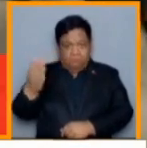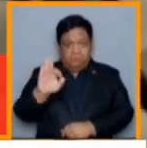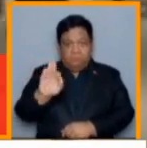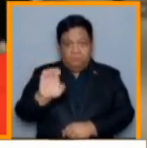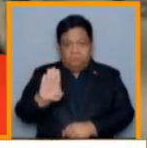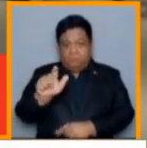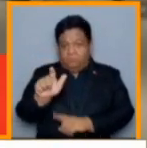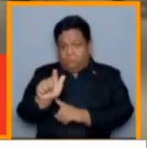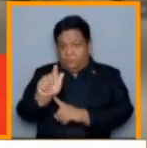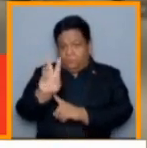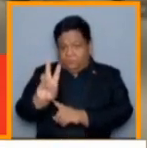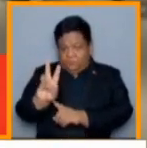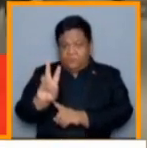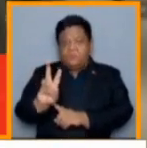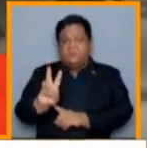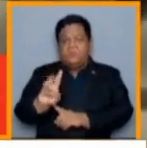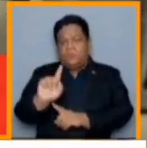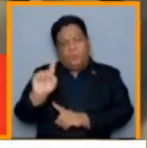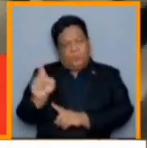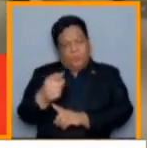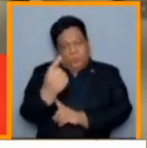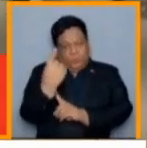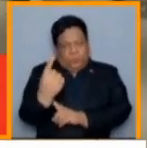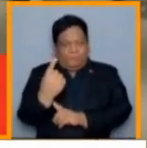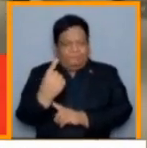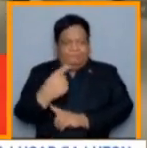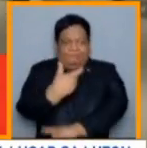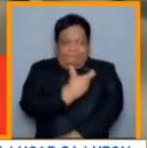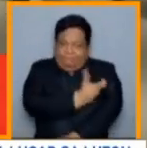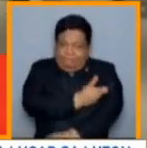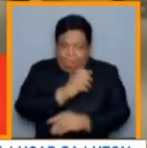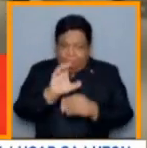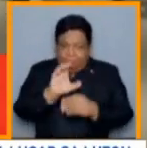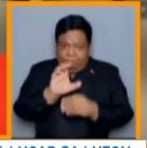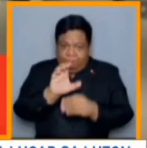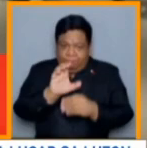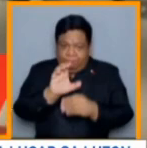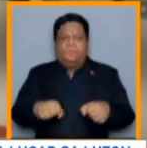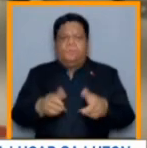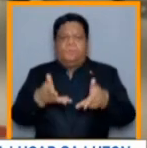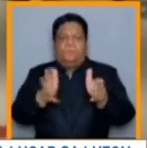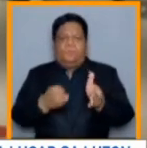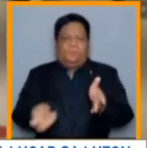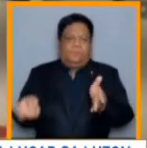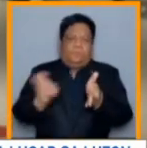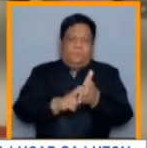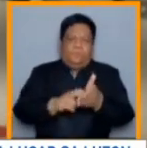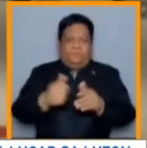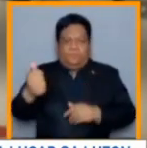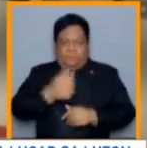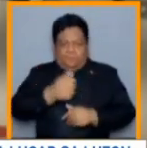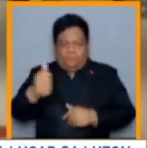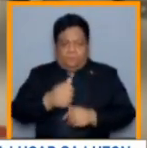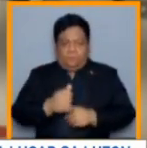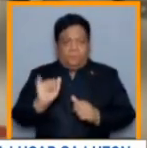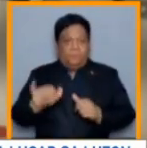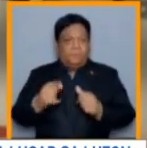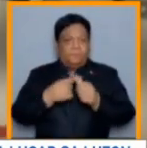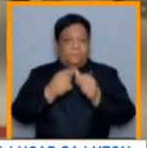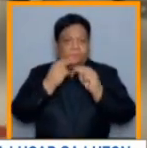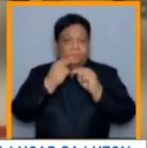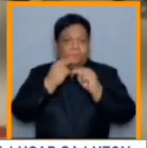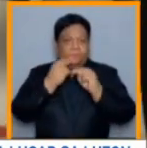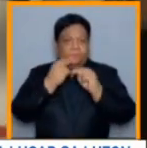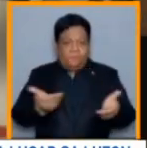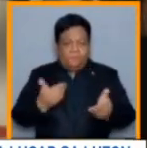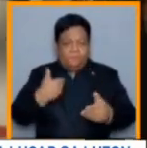fully vaccinated na lang ang papayagang sumakay sa mga PUV. Yan ang unang balita mula rito sa Paranaque City. Ako si Corinne Katibayan, buong